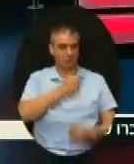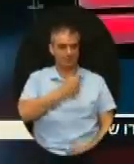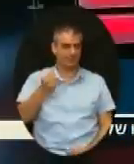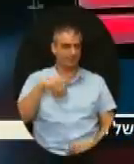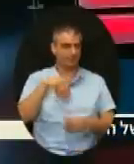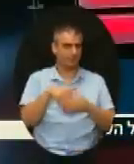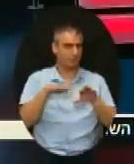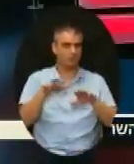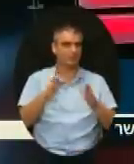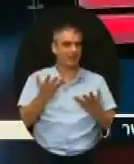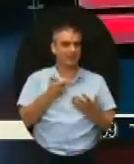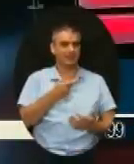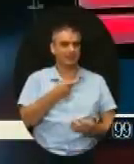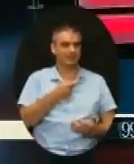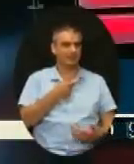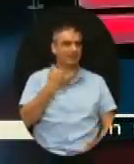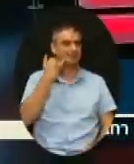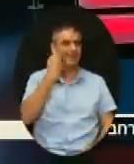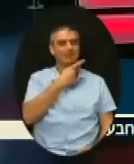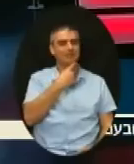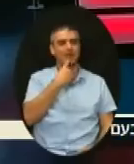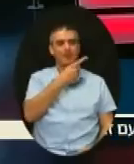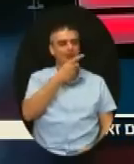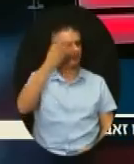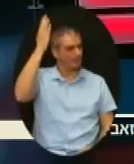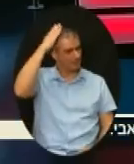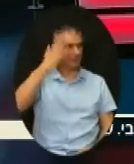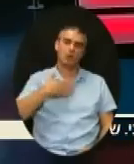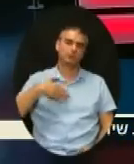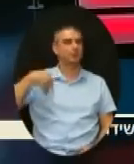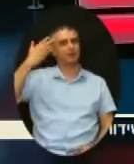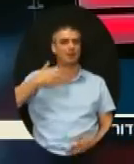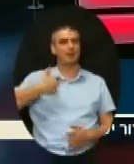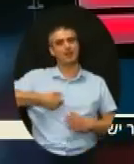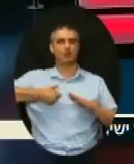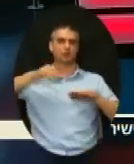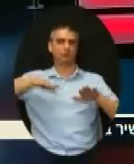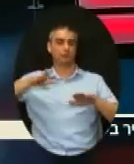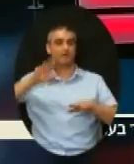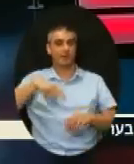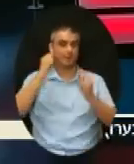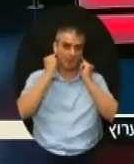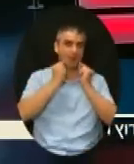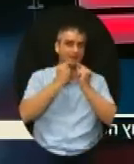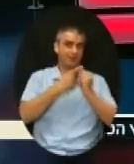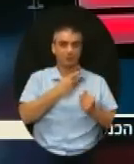שלו, איך יצחק הרצוג קרא לבנט מהמייעד את עצמו להיות ראש הממשלה נפתלי בנט, וגם אביגדור